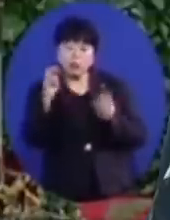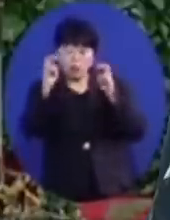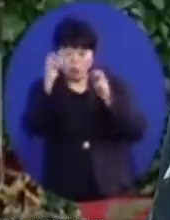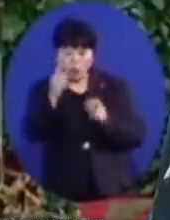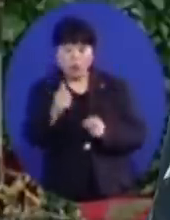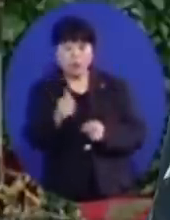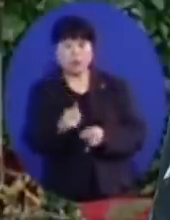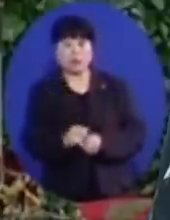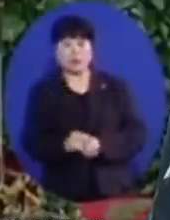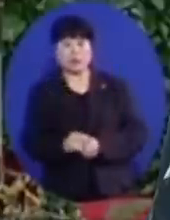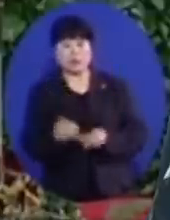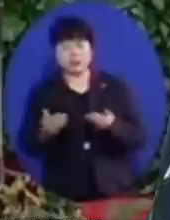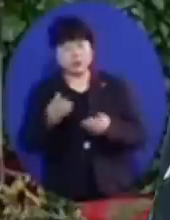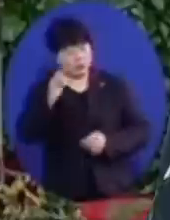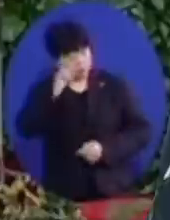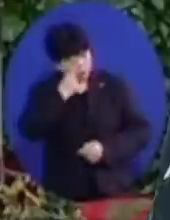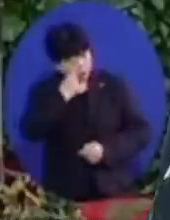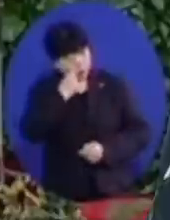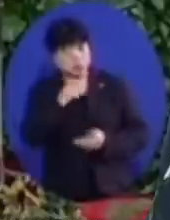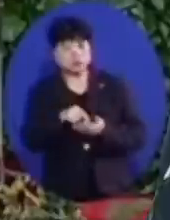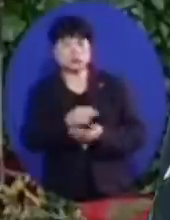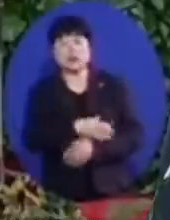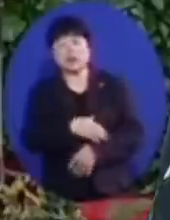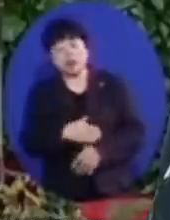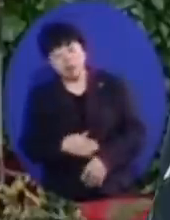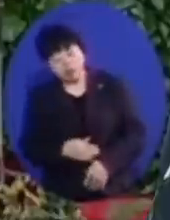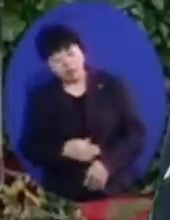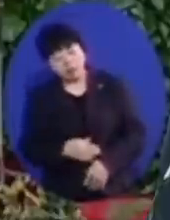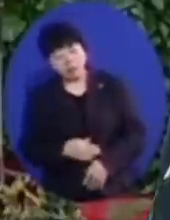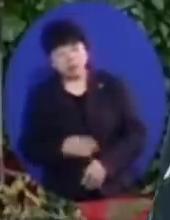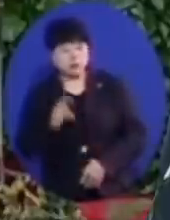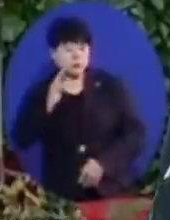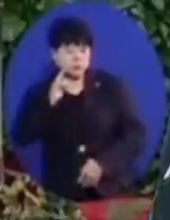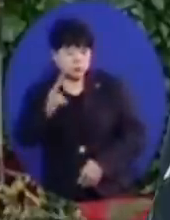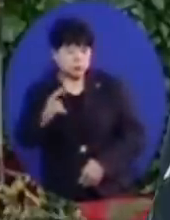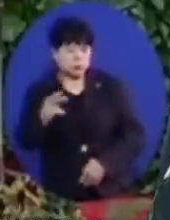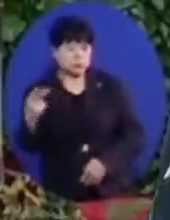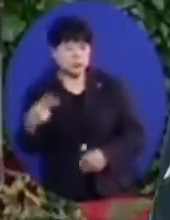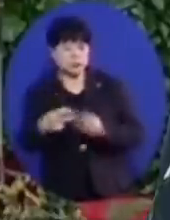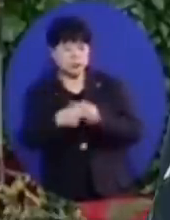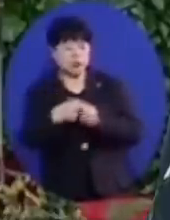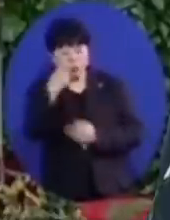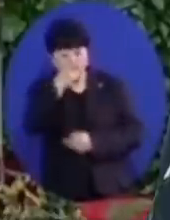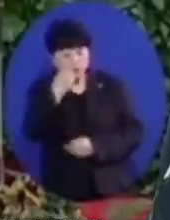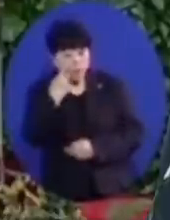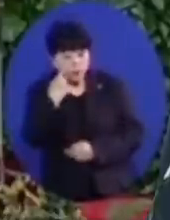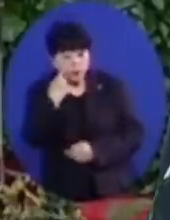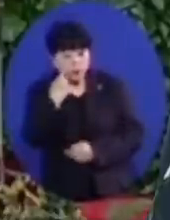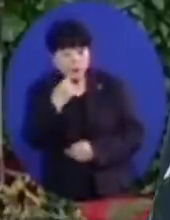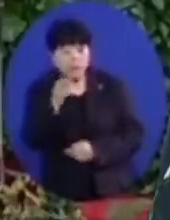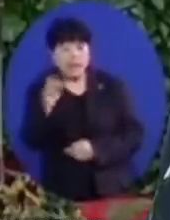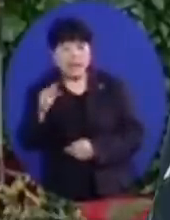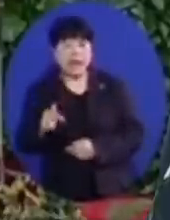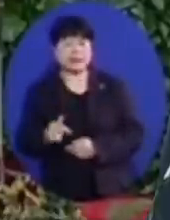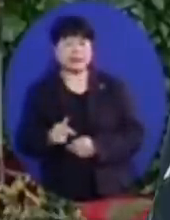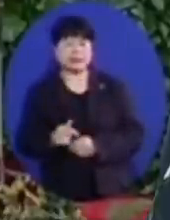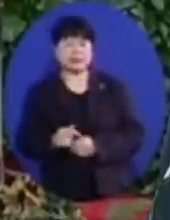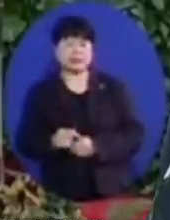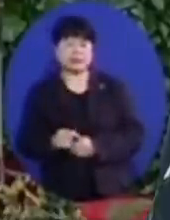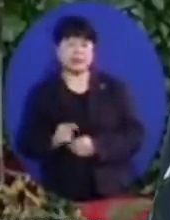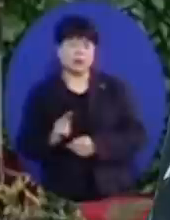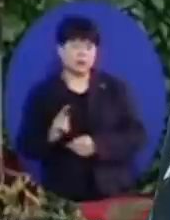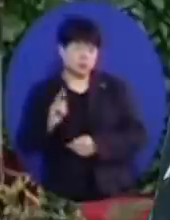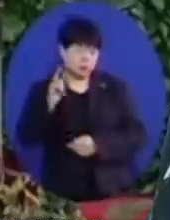정상적인 근무가 힘들 정도로 피로와 고통에 몰려왔습니다 다시 병원에서 검사한 결과 간 수치가 표준치를